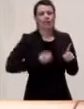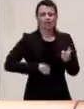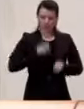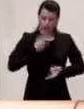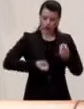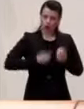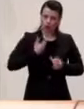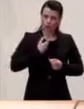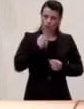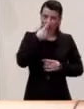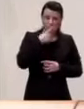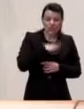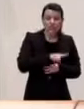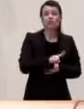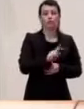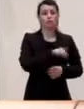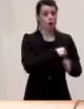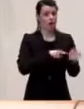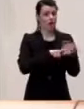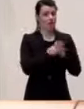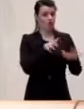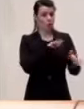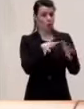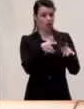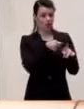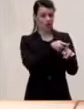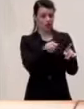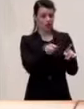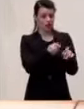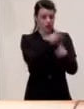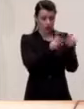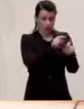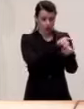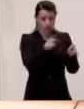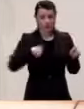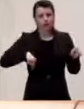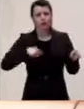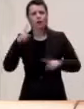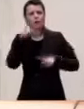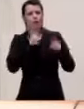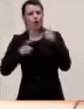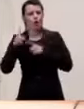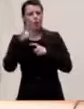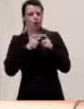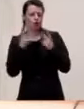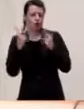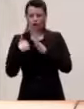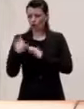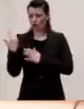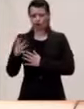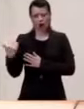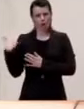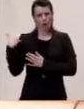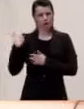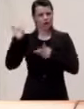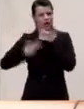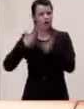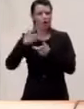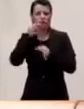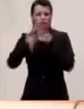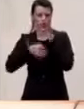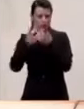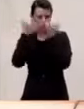similinfluenzale, la preoccupazione era quella che, come già ampiamente descritto precedentemente,